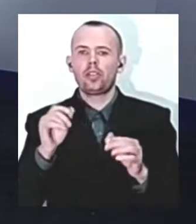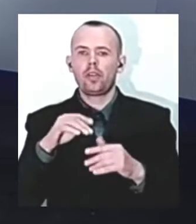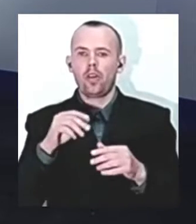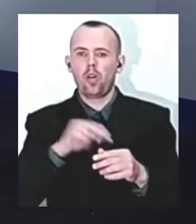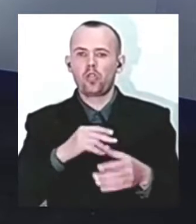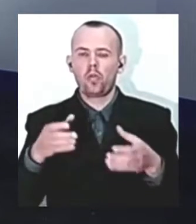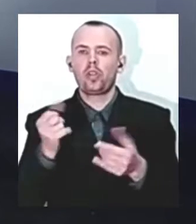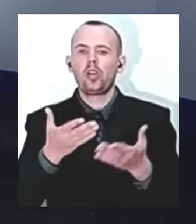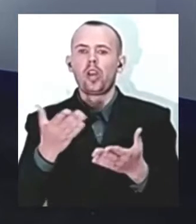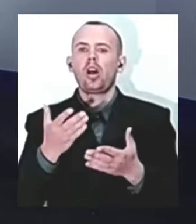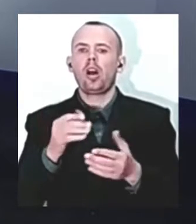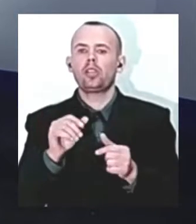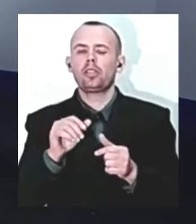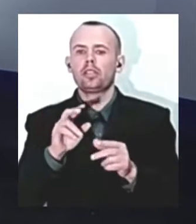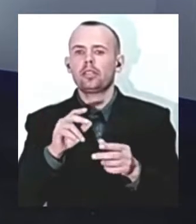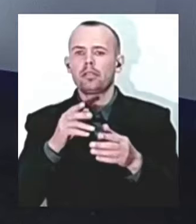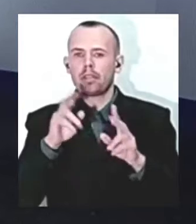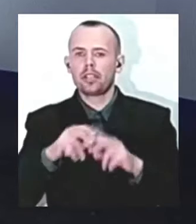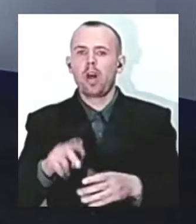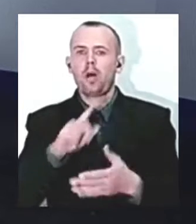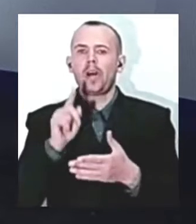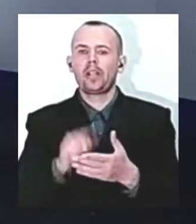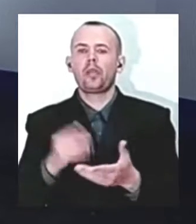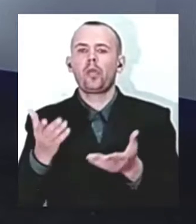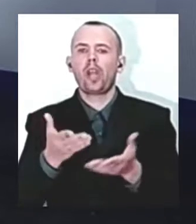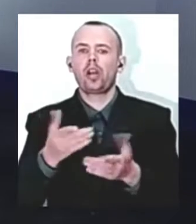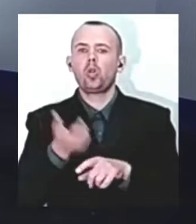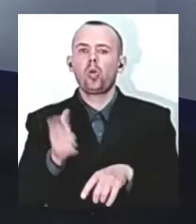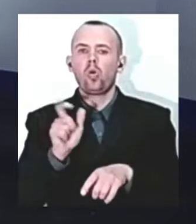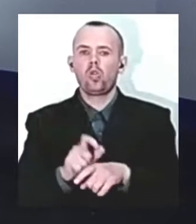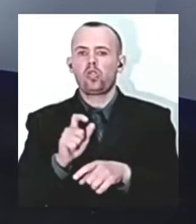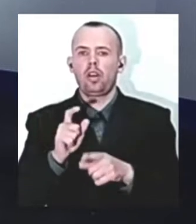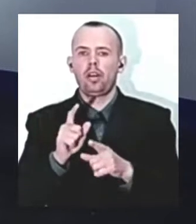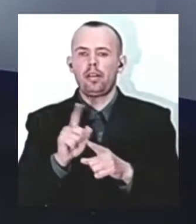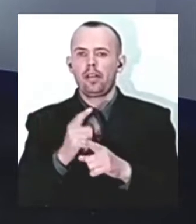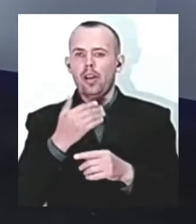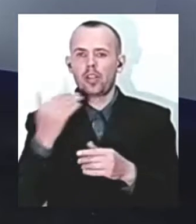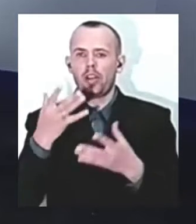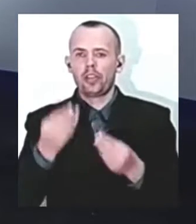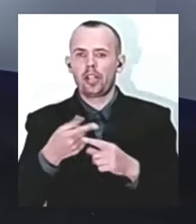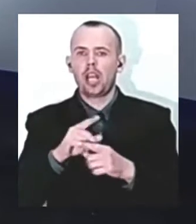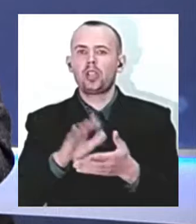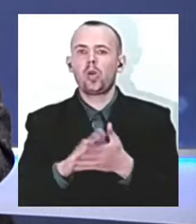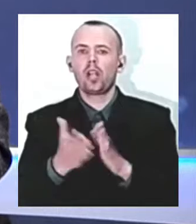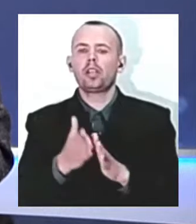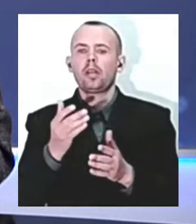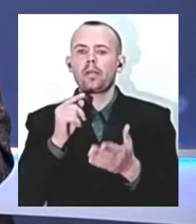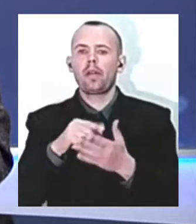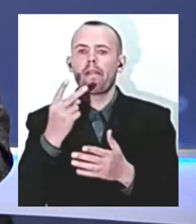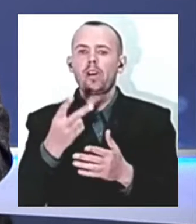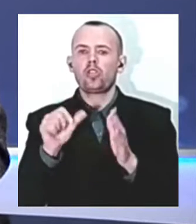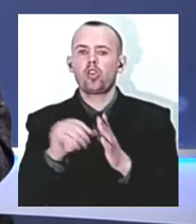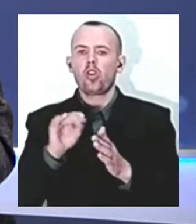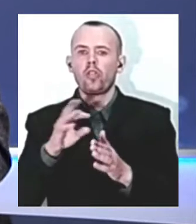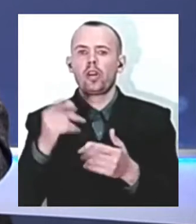зокрема, розглядали питання, яке дуже резонує останні дні. Це ситуація, яка трапилася 26 жовтня, нагадаю, в